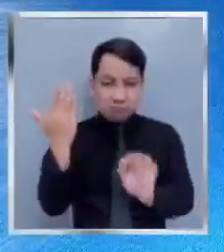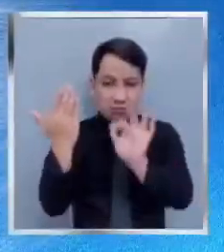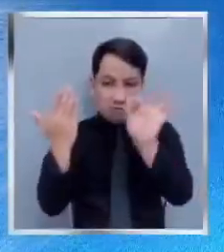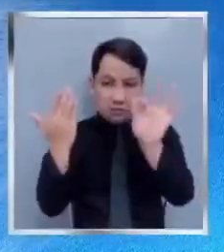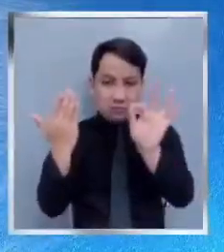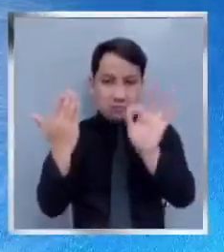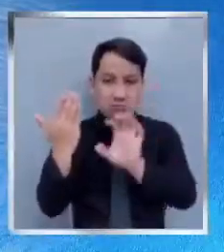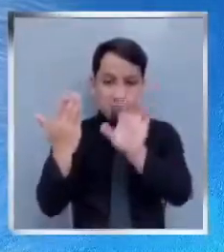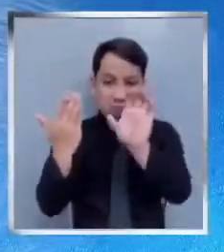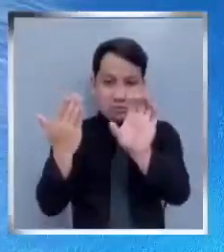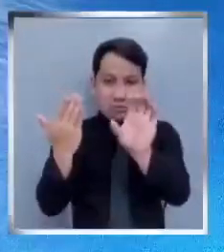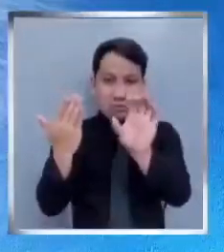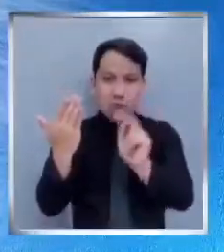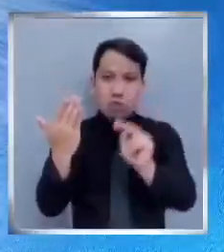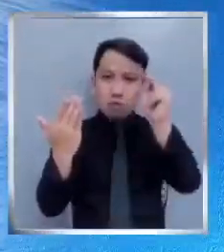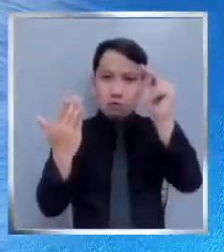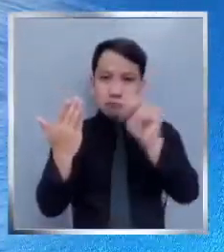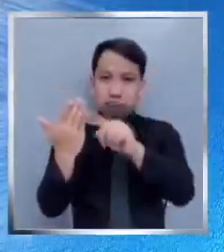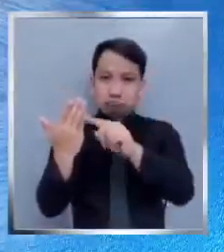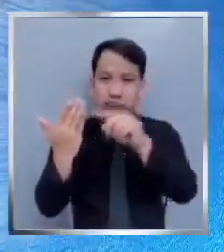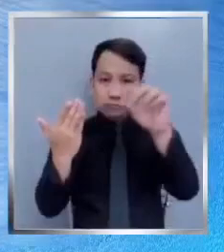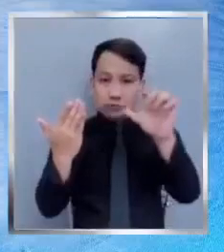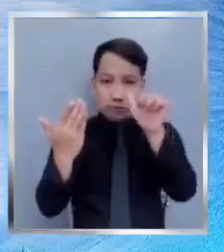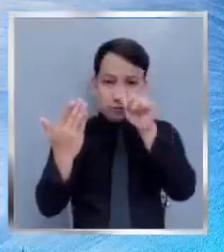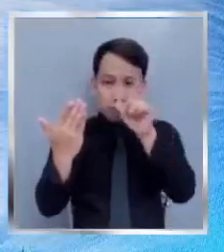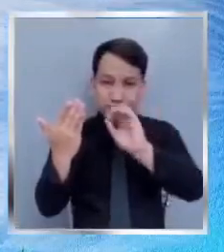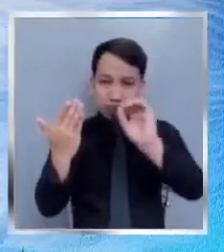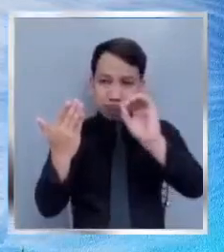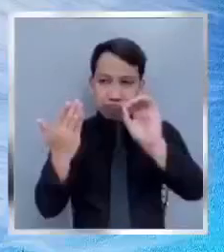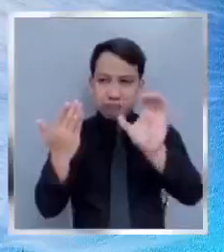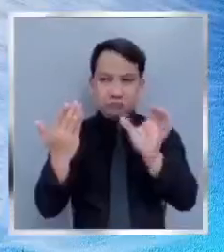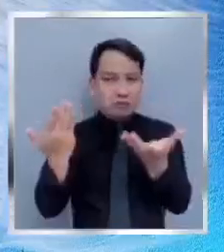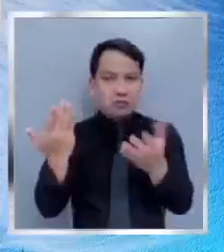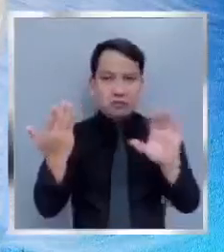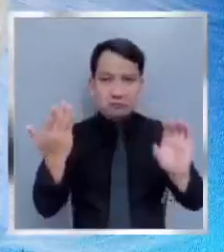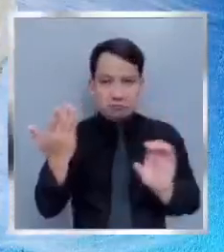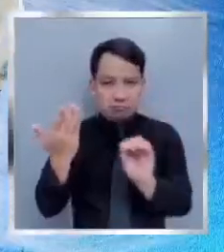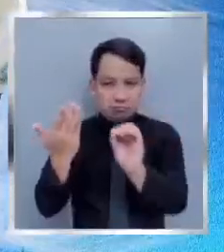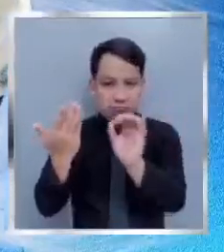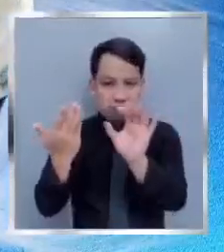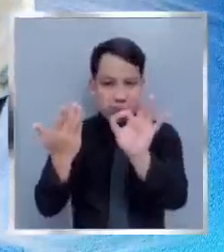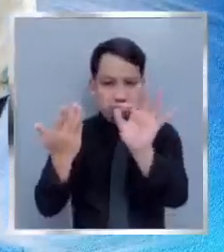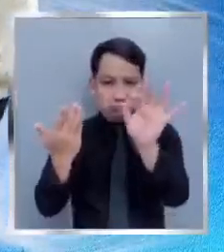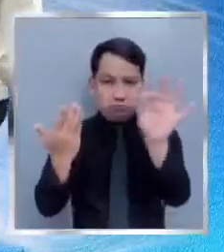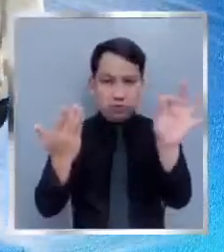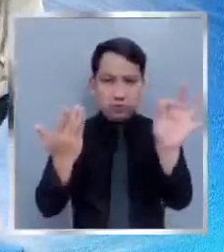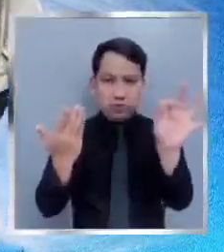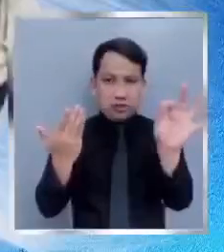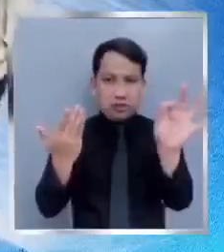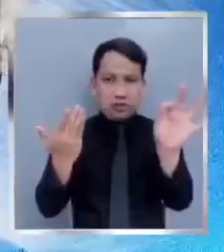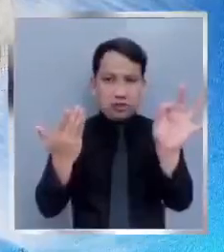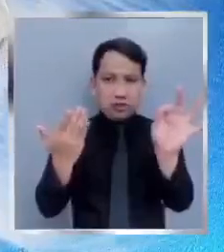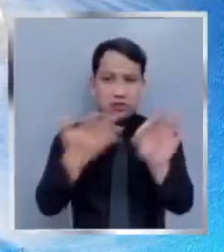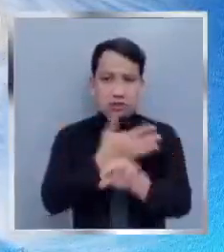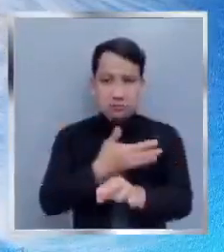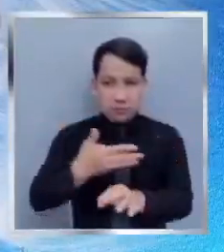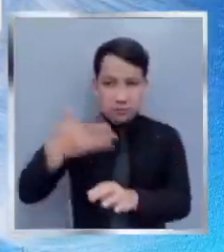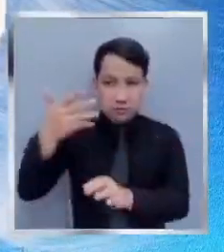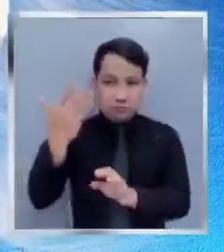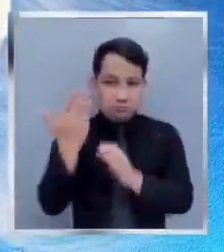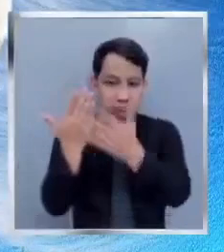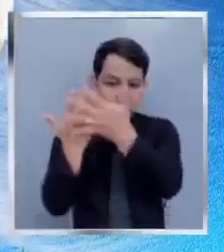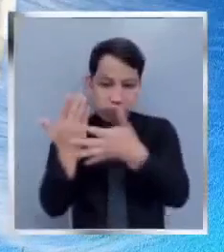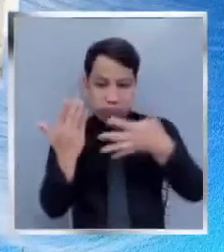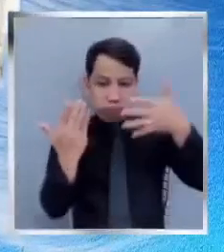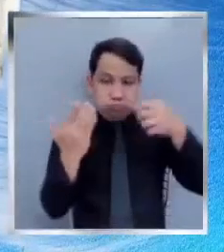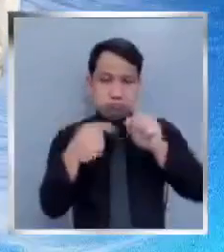ng northern Luzon. Hindi man direktang tatama o makakapekto sa bansa, maaaring pa hatakin o palakasin ang